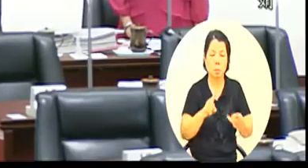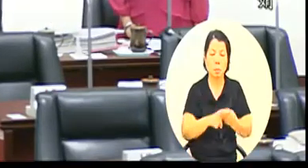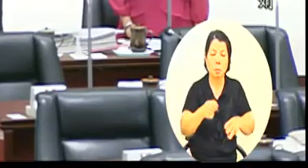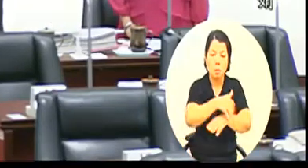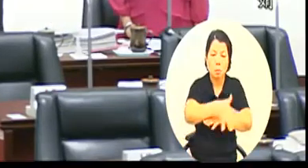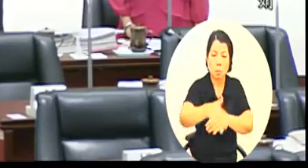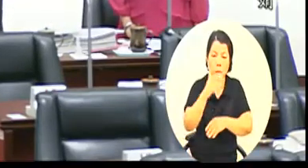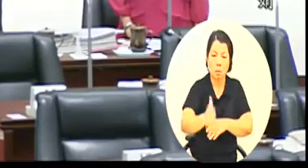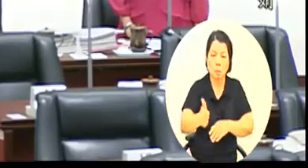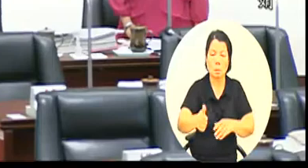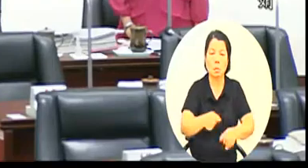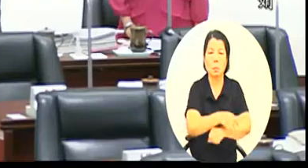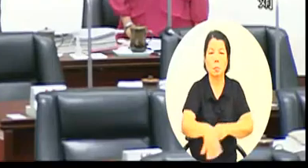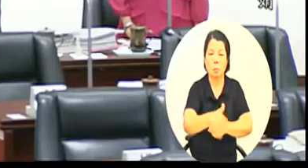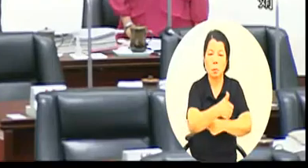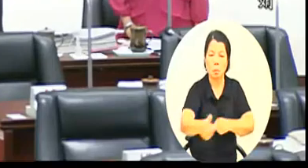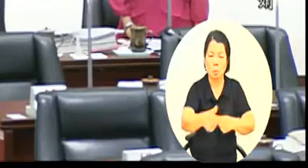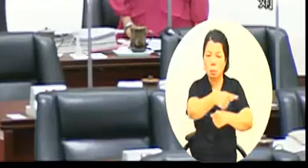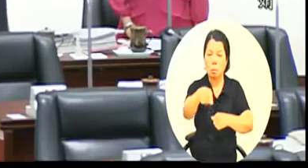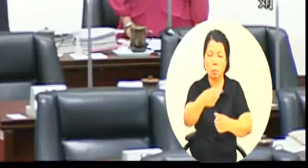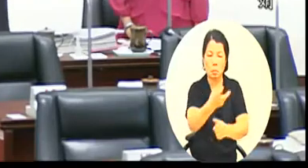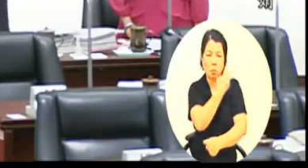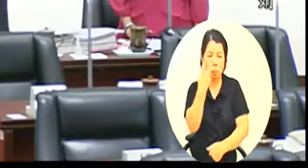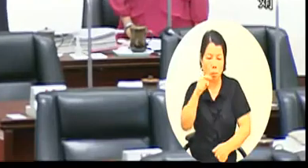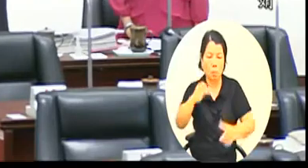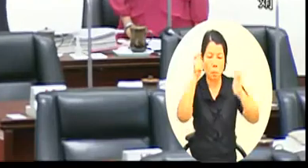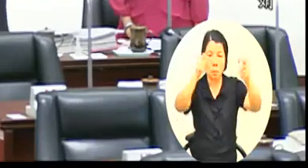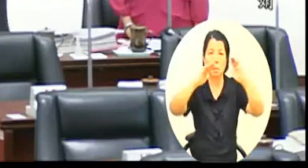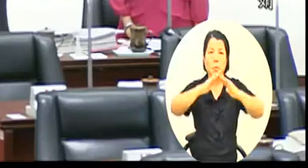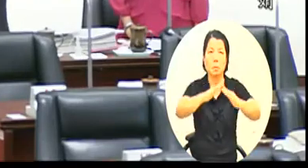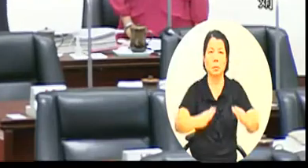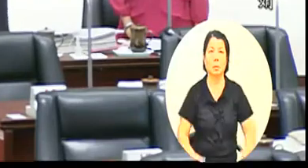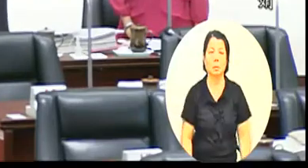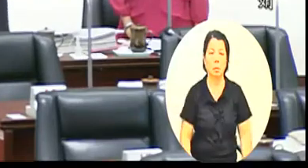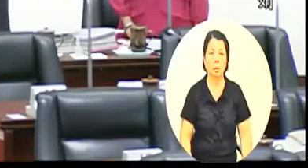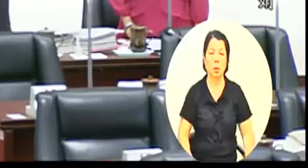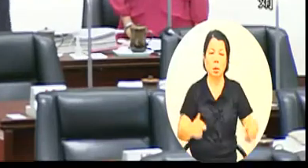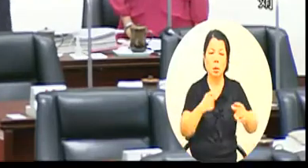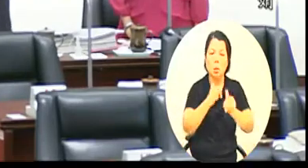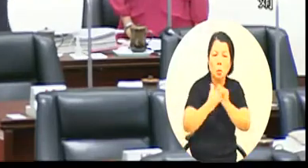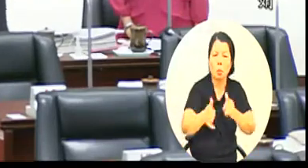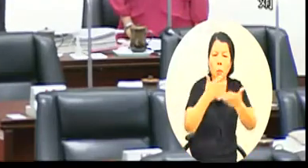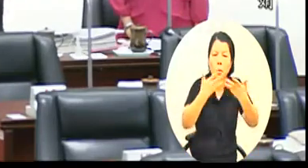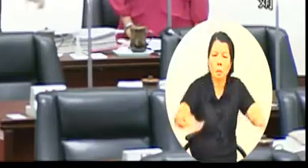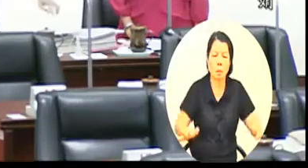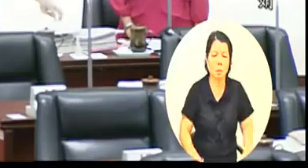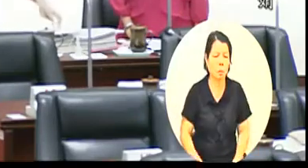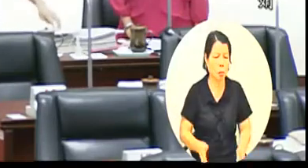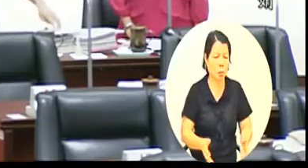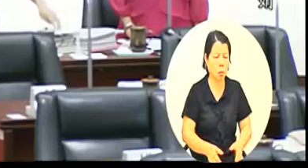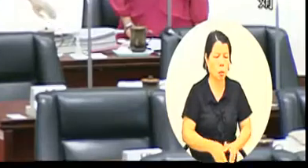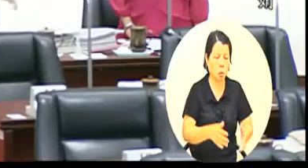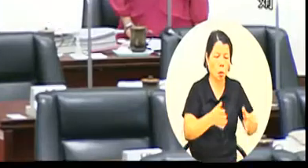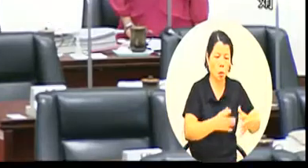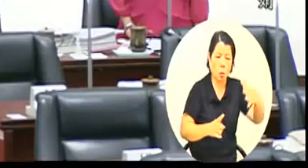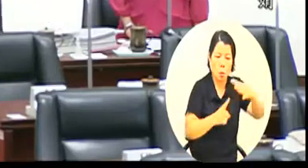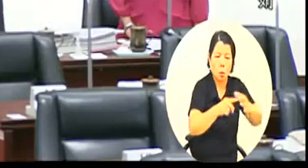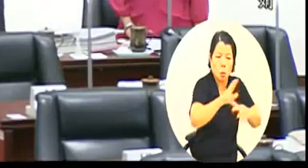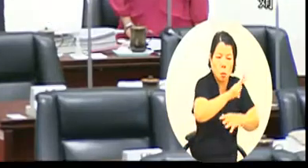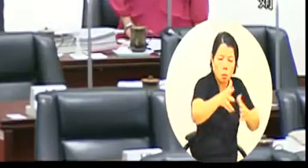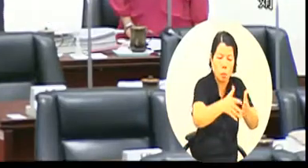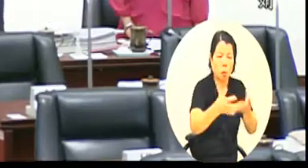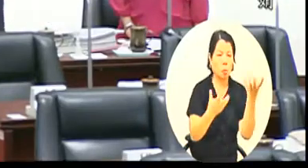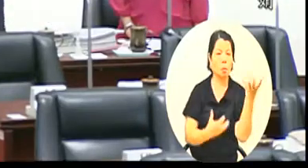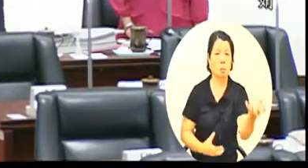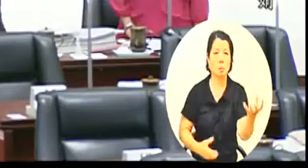各位委员，你们会发现到说，这高雄市多少的市民是以透天厝为生，以这种居